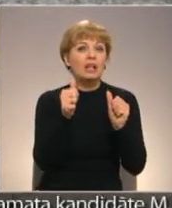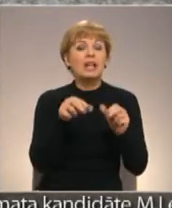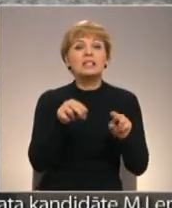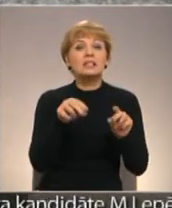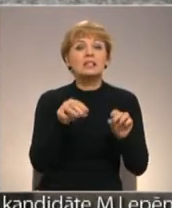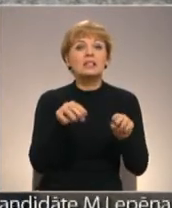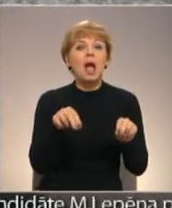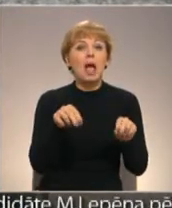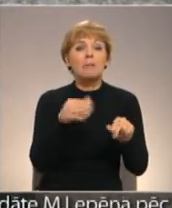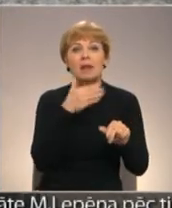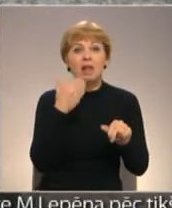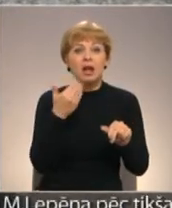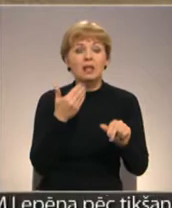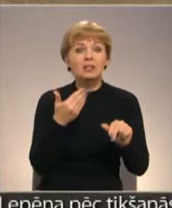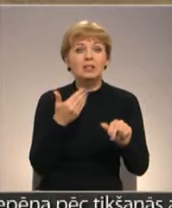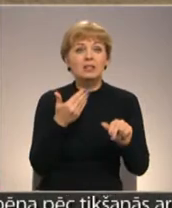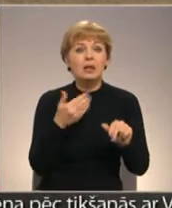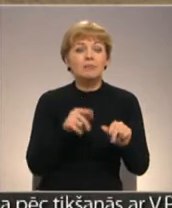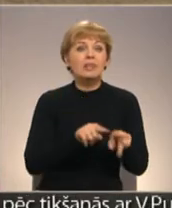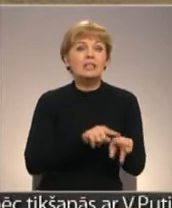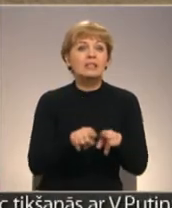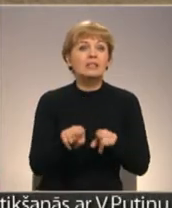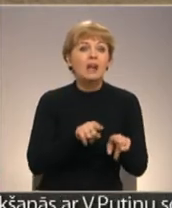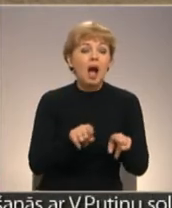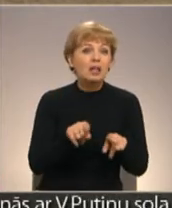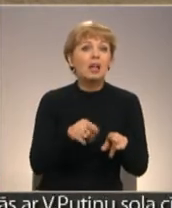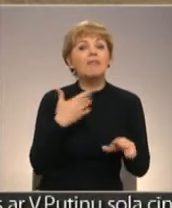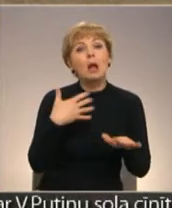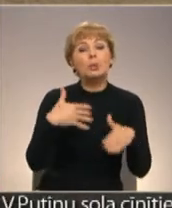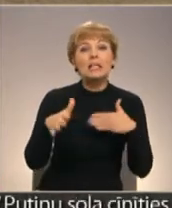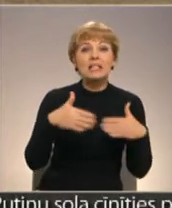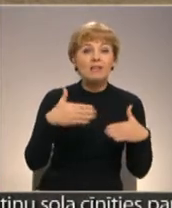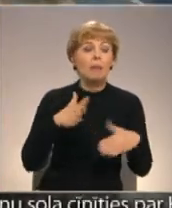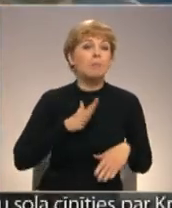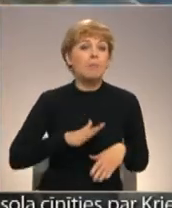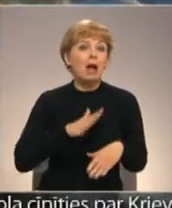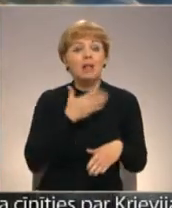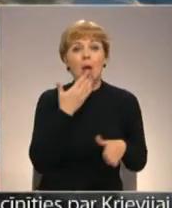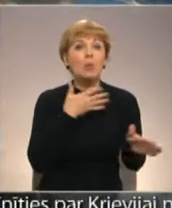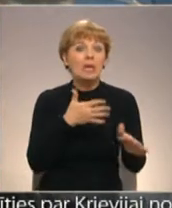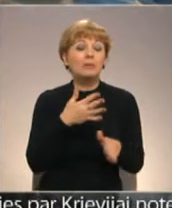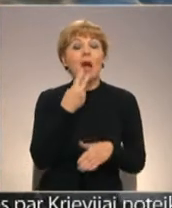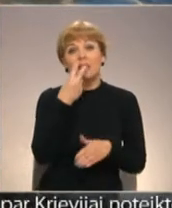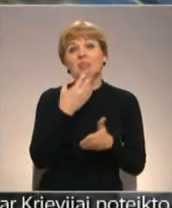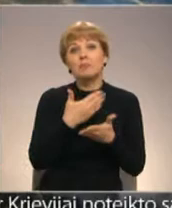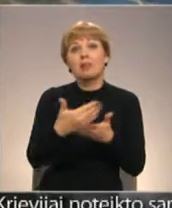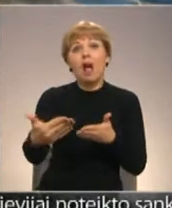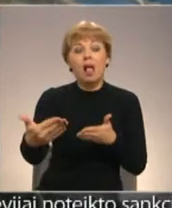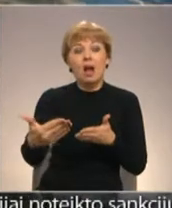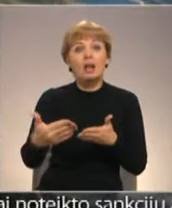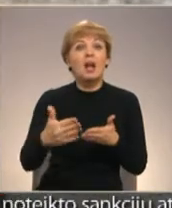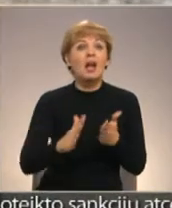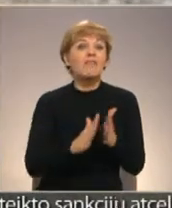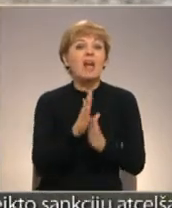nav izcilotas, ne saknes, nekas goruza nav izaveidojusies. Tis pagaidām nav ietekmējis. Nu, redzīsim, kas būs toļok. Vegetācija vēl